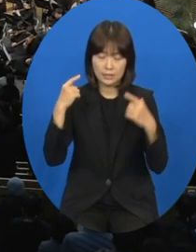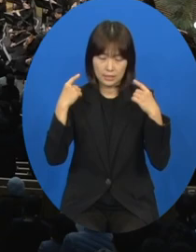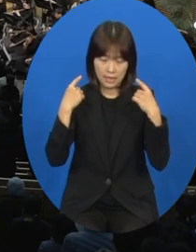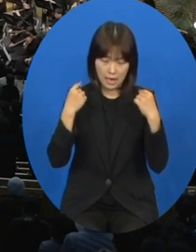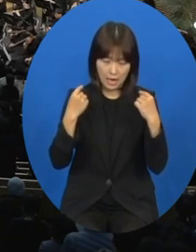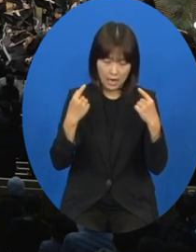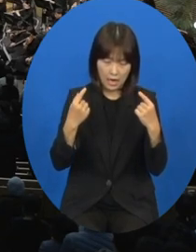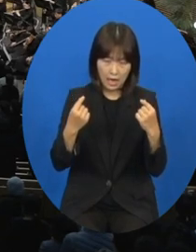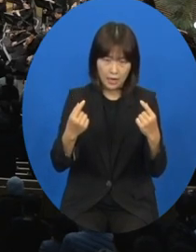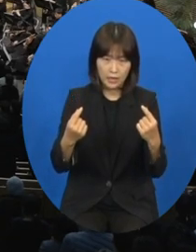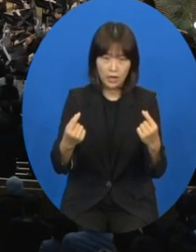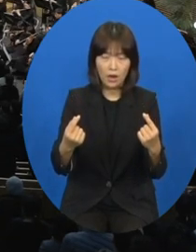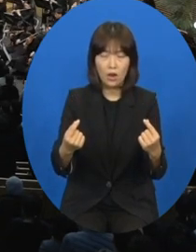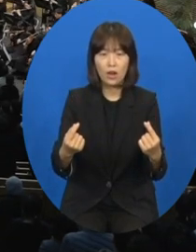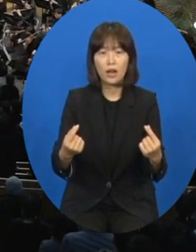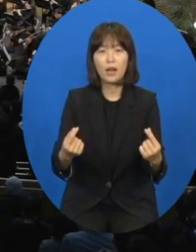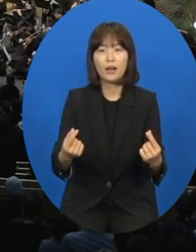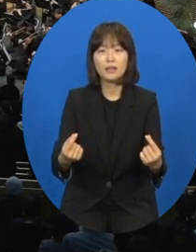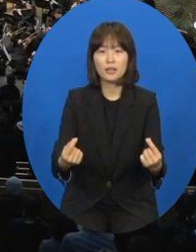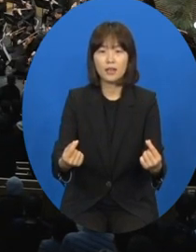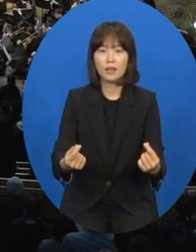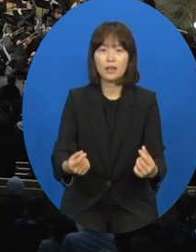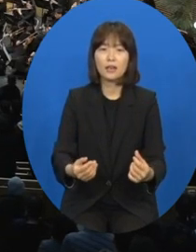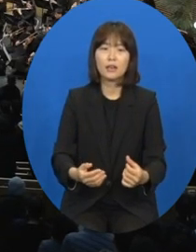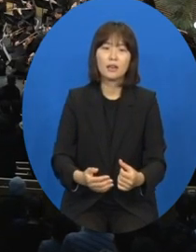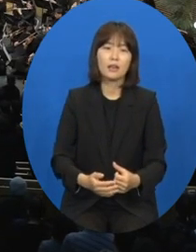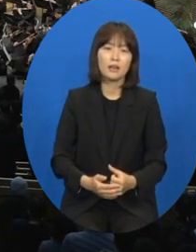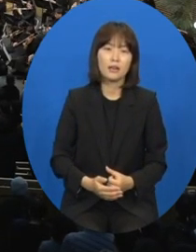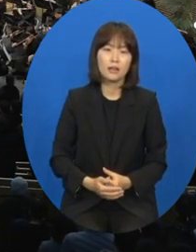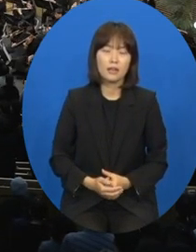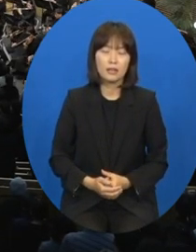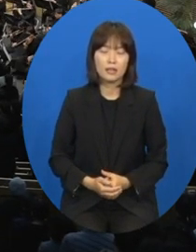무엇이 한결 같아